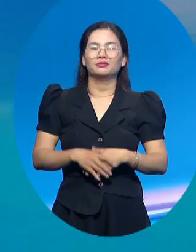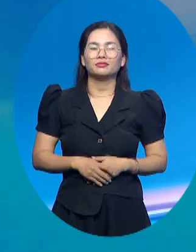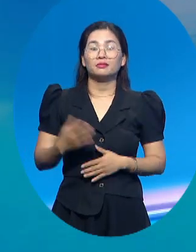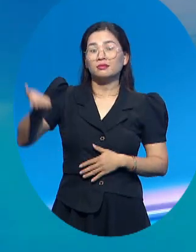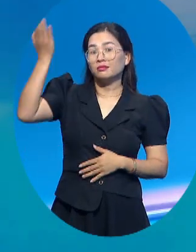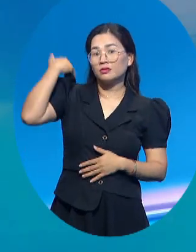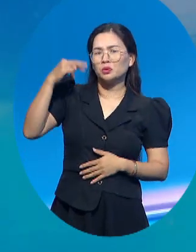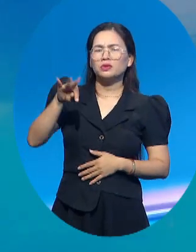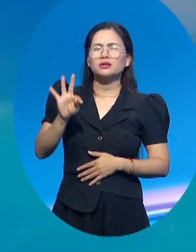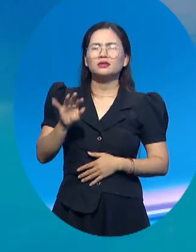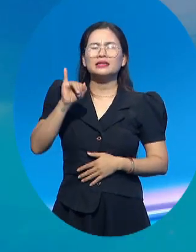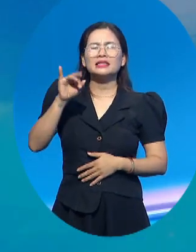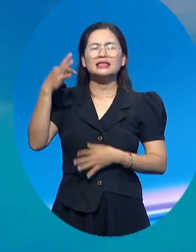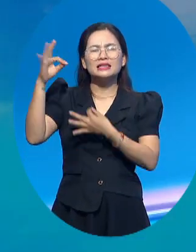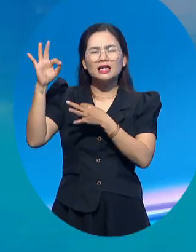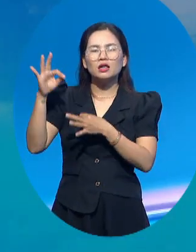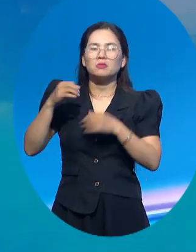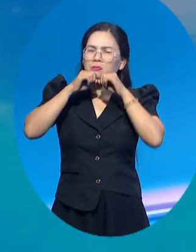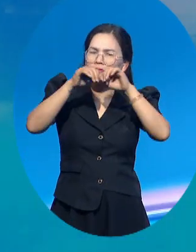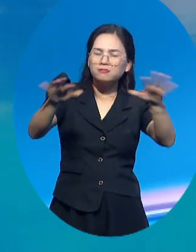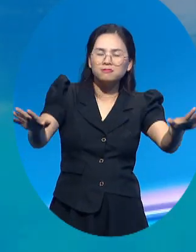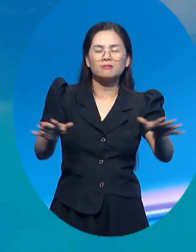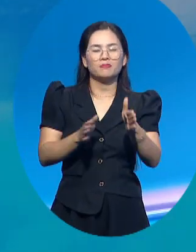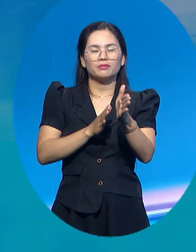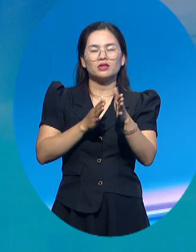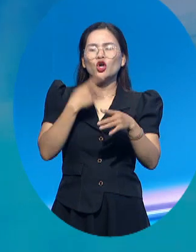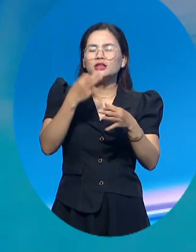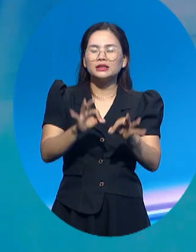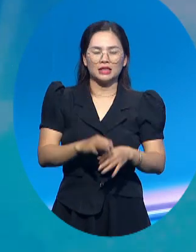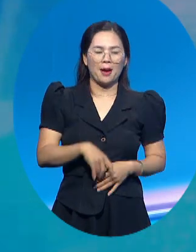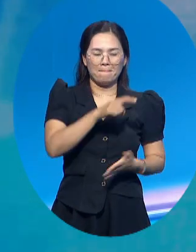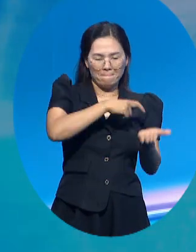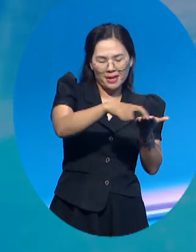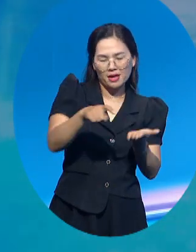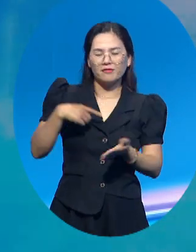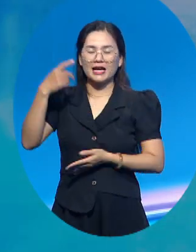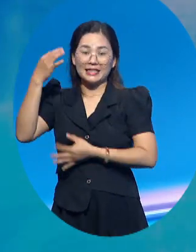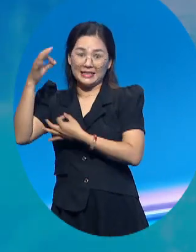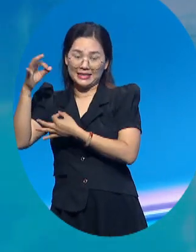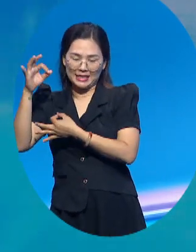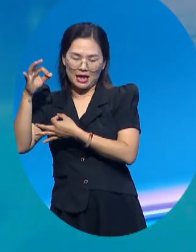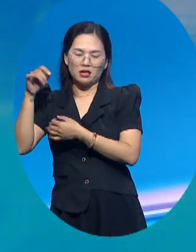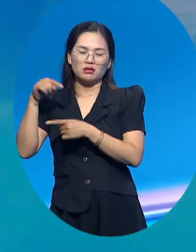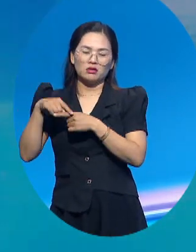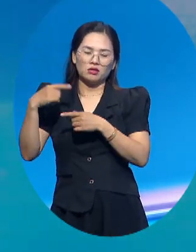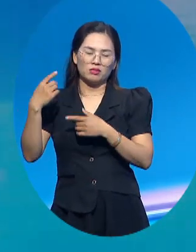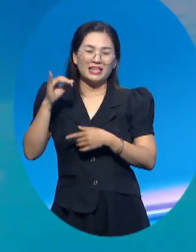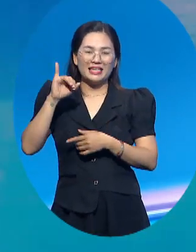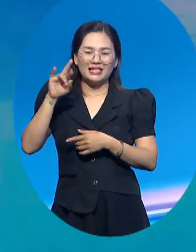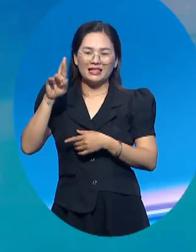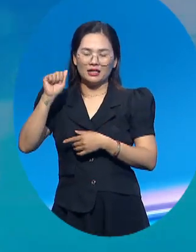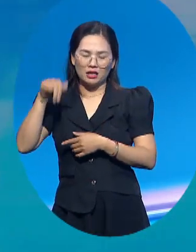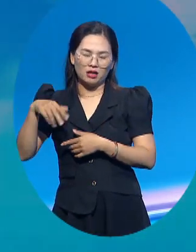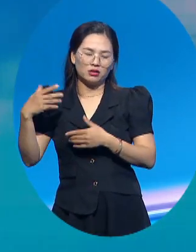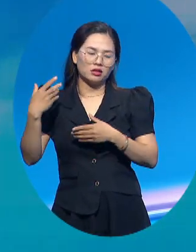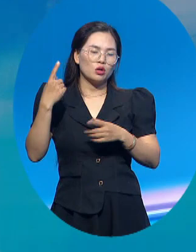Hôm qua, Ngoại trưởng Iran tuyên bố nước này đã sẵn sàng triển khai thỏa thuận trao đổi tù nhân với Mỹ, vài ngày sau khi Washington tạo điều kiện cho Tehran nhận lại số